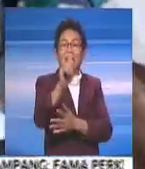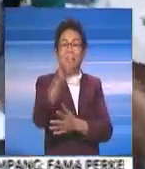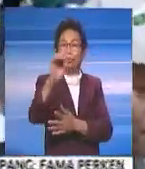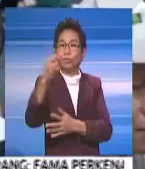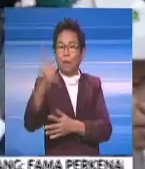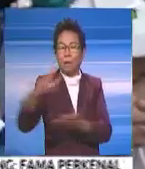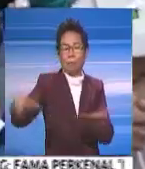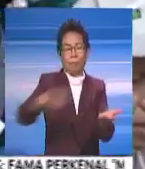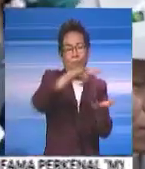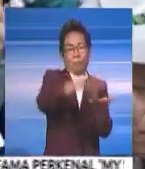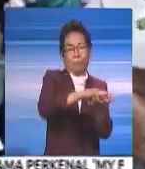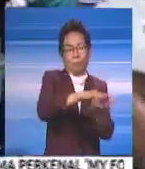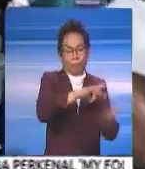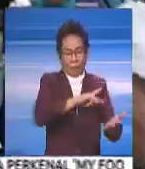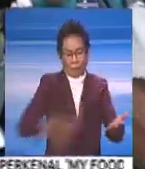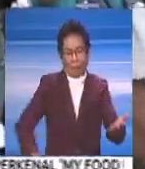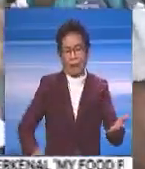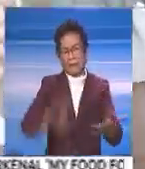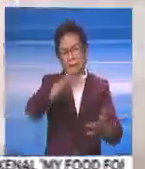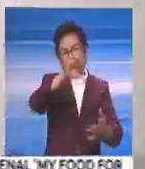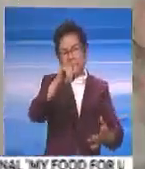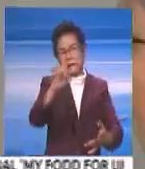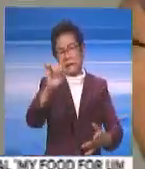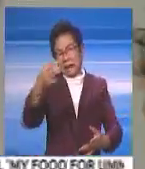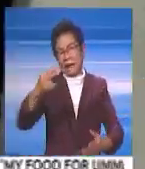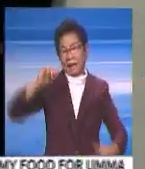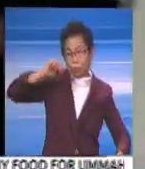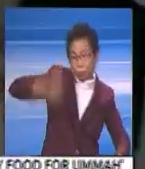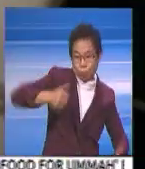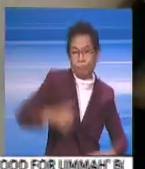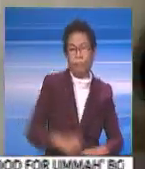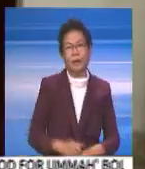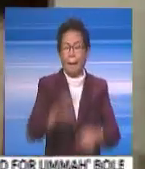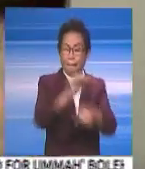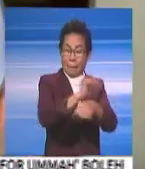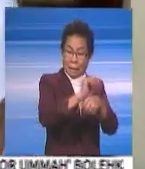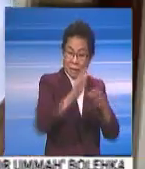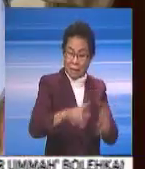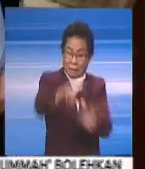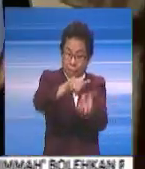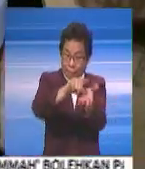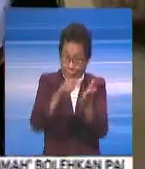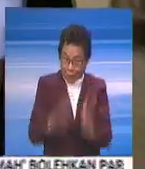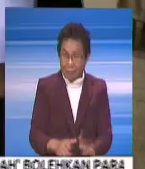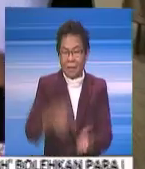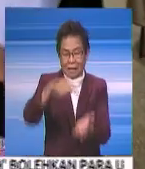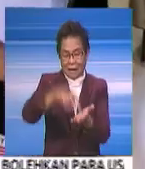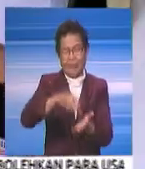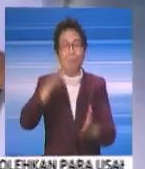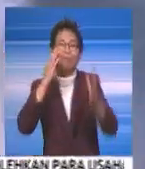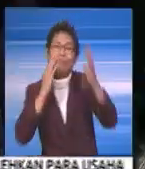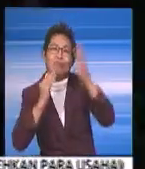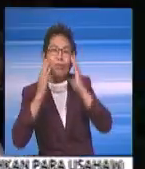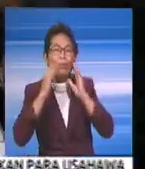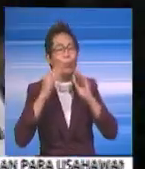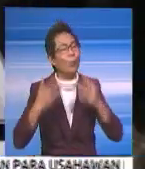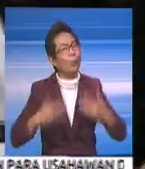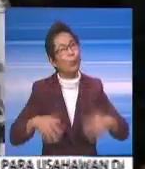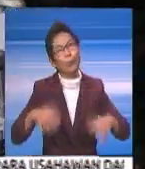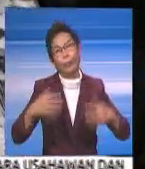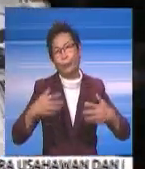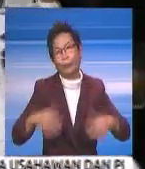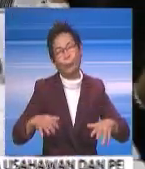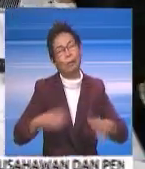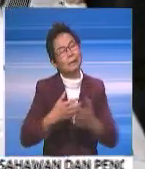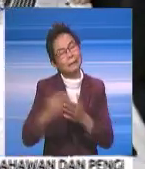lapangan terbang King Abdul Aziz, Jeddah esok. Bagi petugas media juga, ini adalah pengalaman paling berharga.